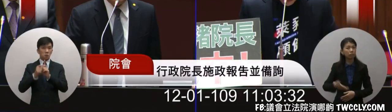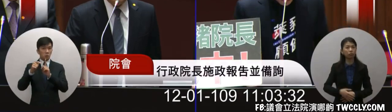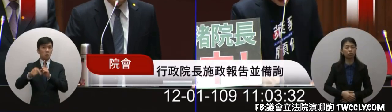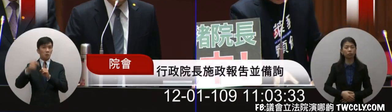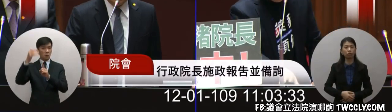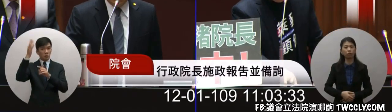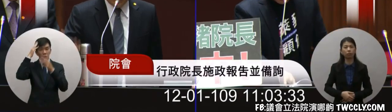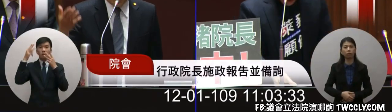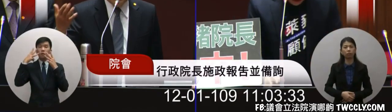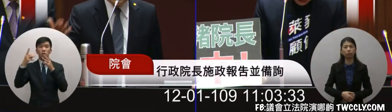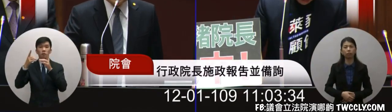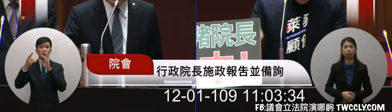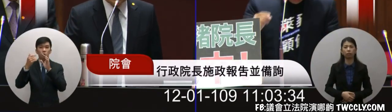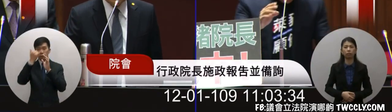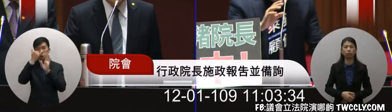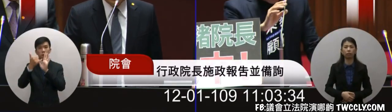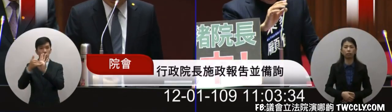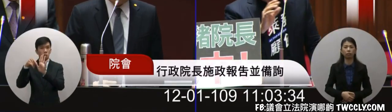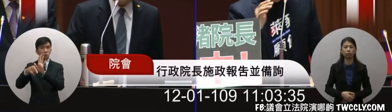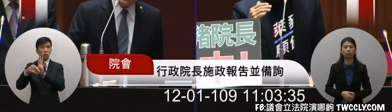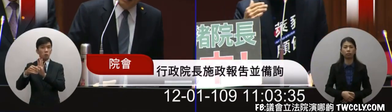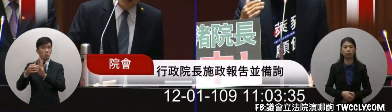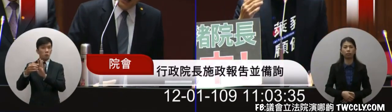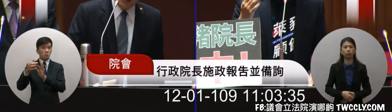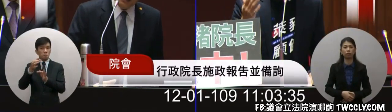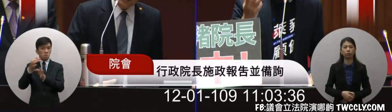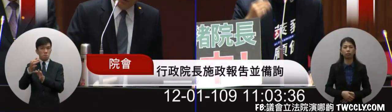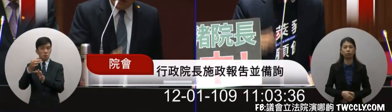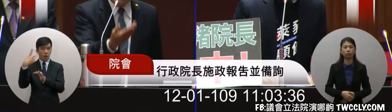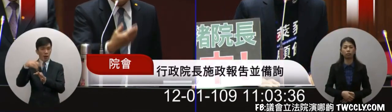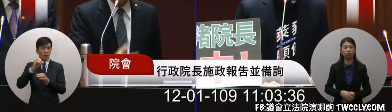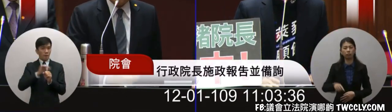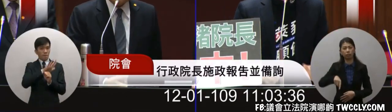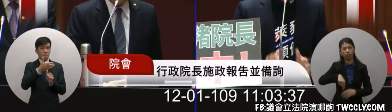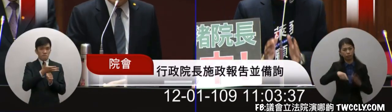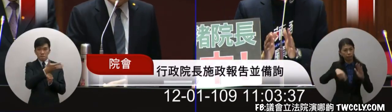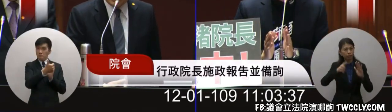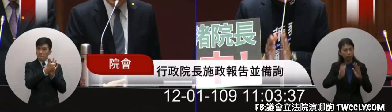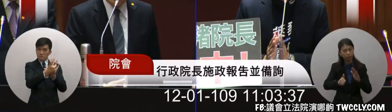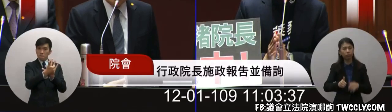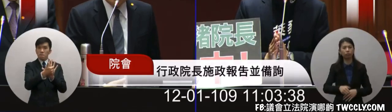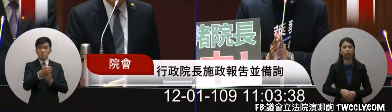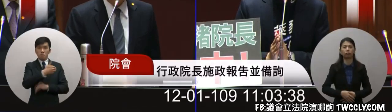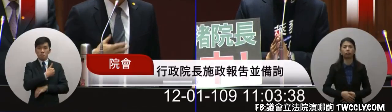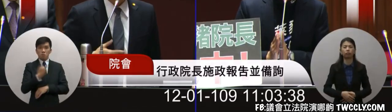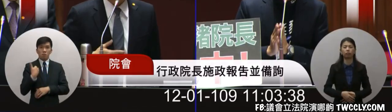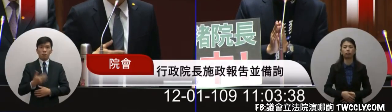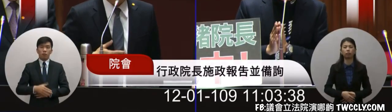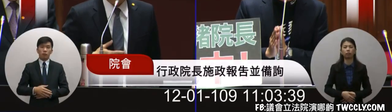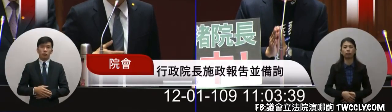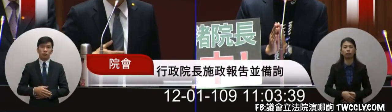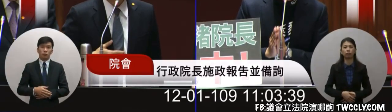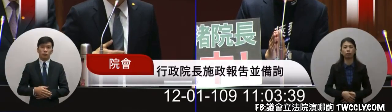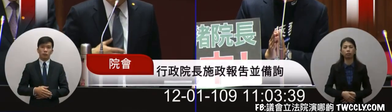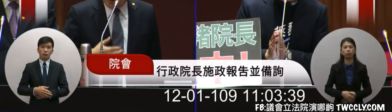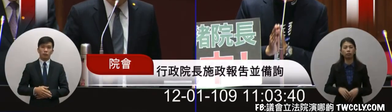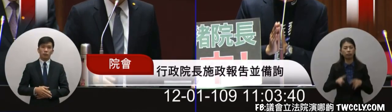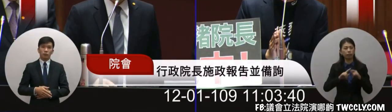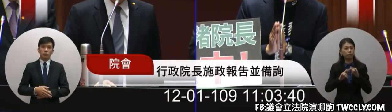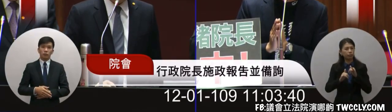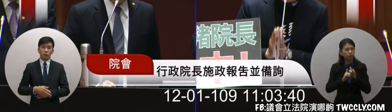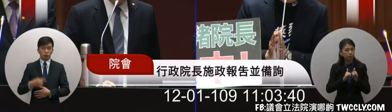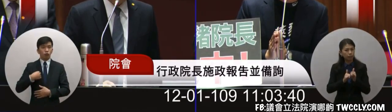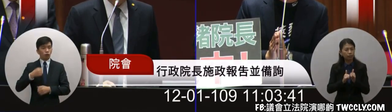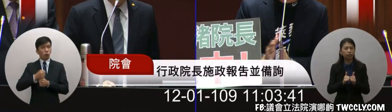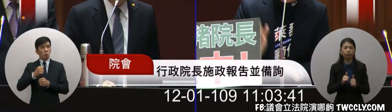好吗？那你看我们疫情也守得很好吧？ 院长， 你要公道讲一下。 我觉得这一点哦， 是不是 就是国人同胞